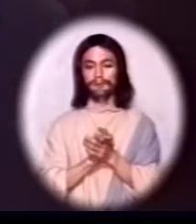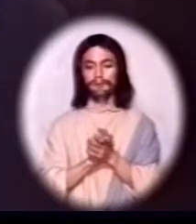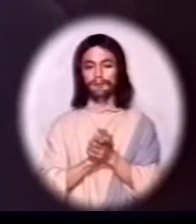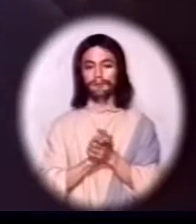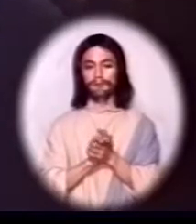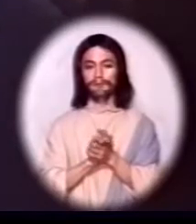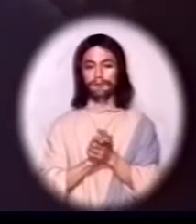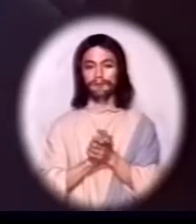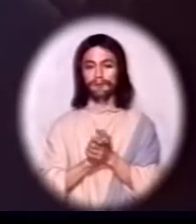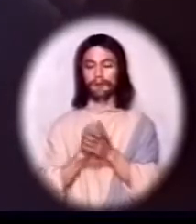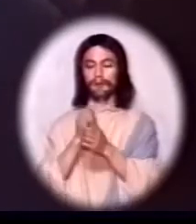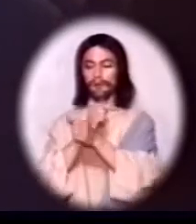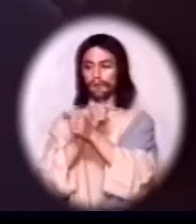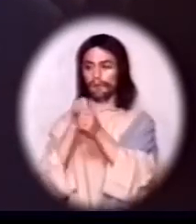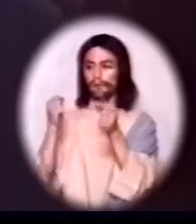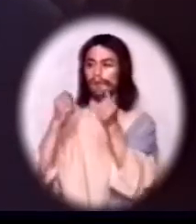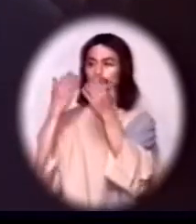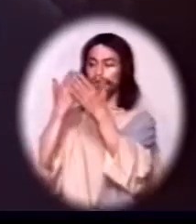주님,